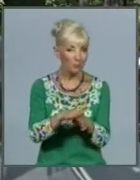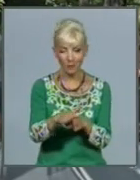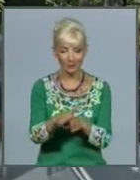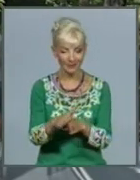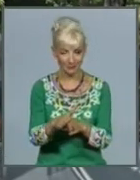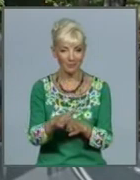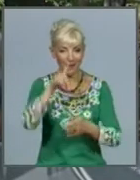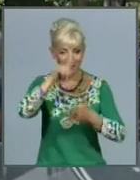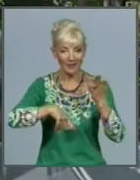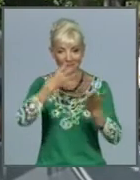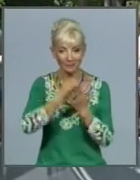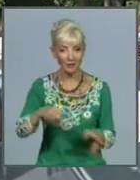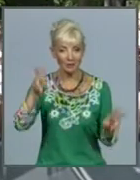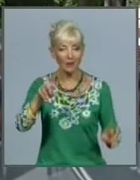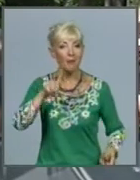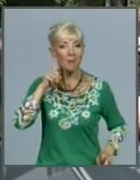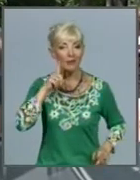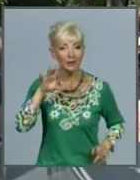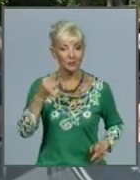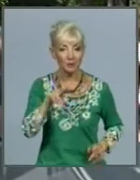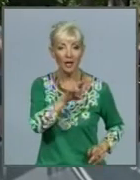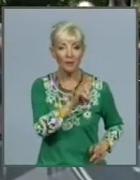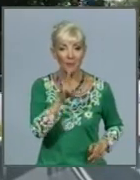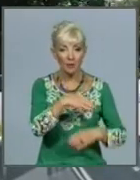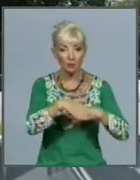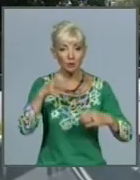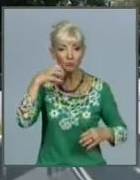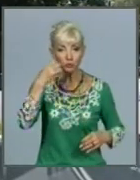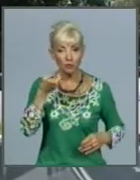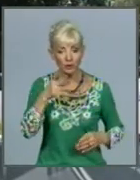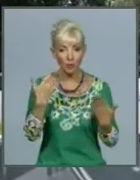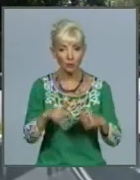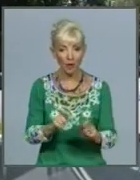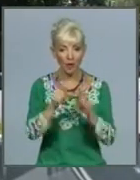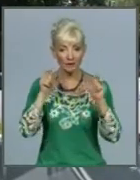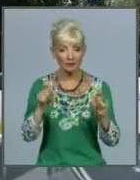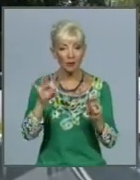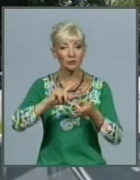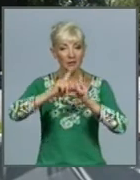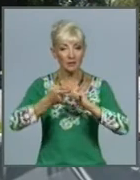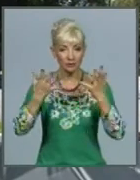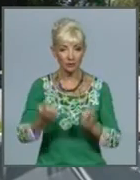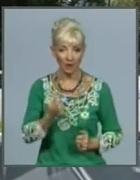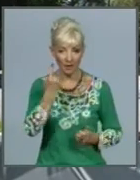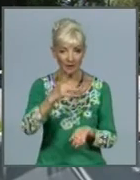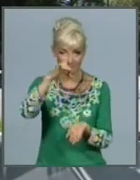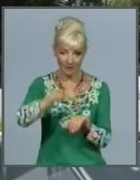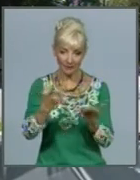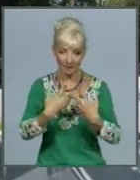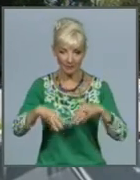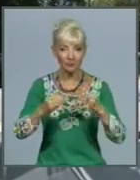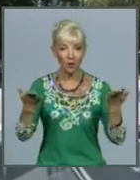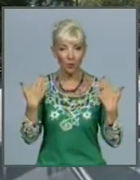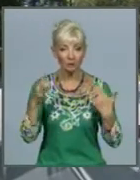– молодіжний. Парк, що по вулиці Пушкінській, вже відкрито, і він став ще одним центром сімейного відпочинку та занять